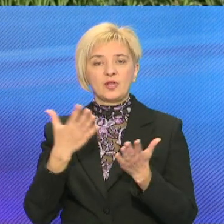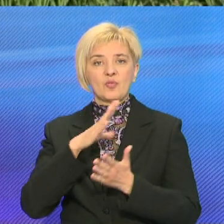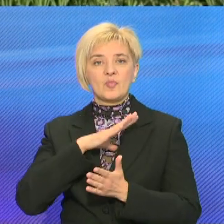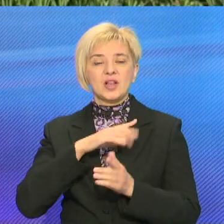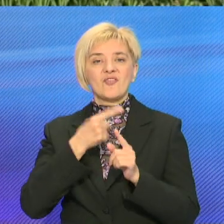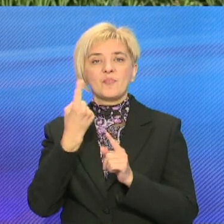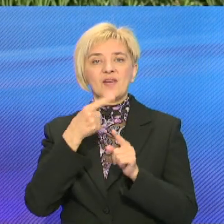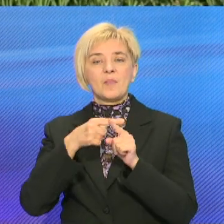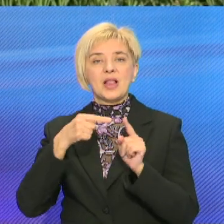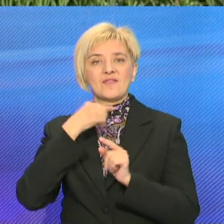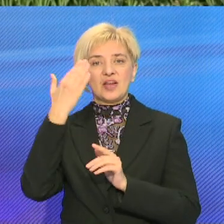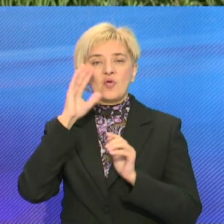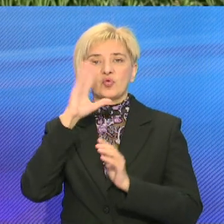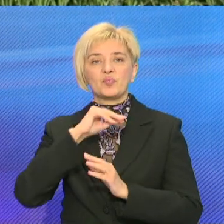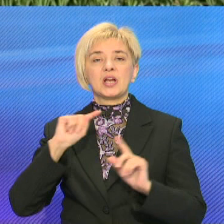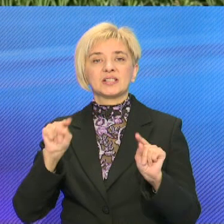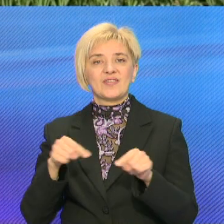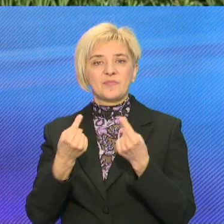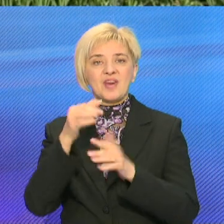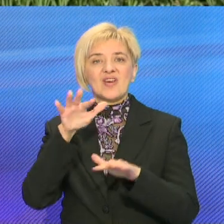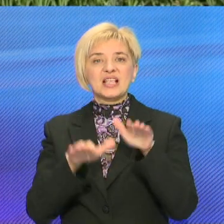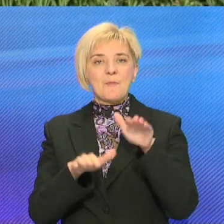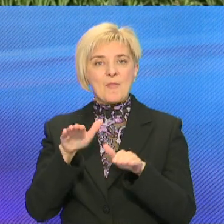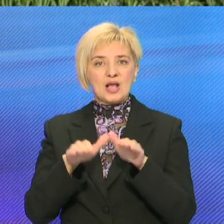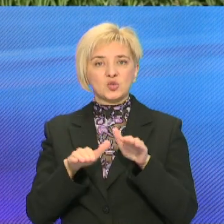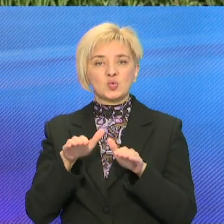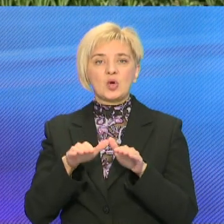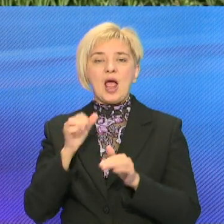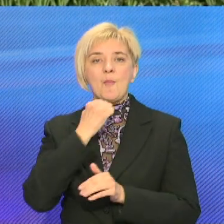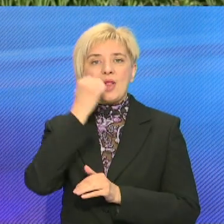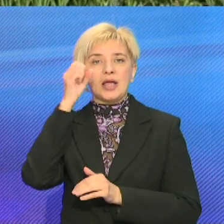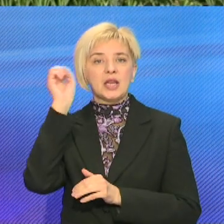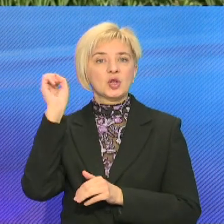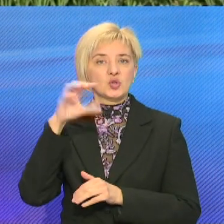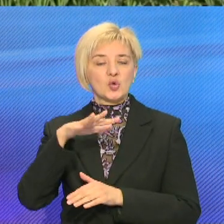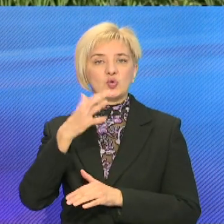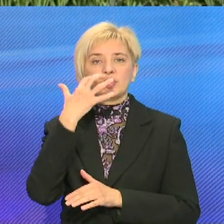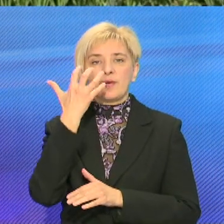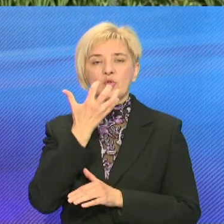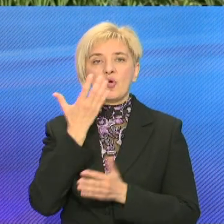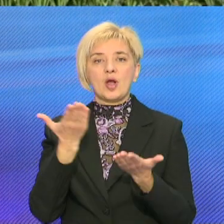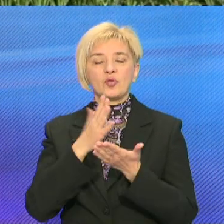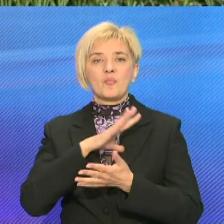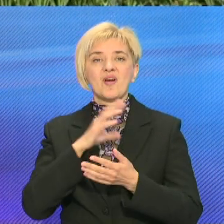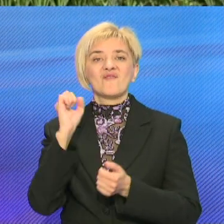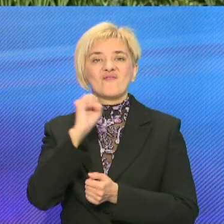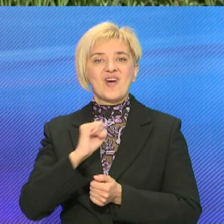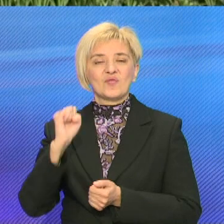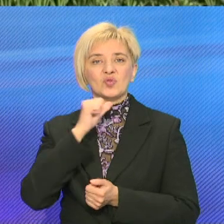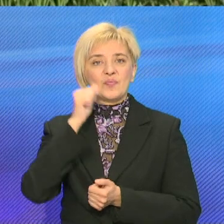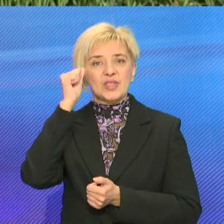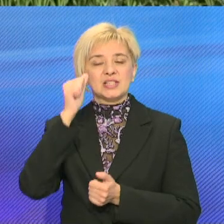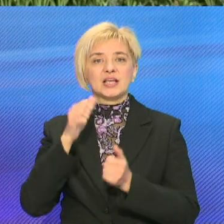успели сформировать массу корнеплода. А благодаря солнцу и теплу, которое было в августе